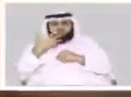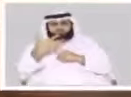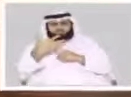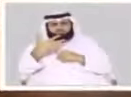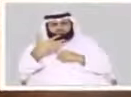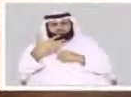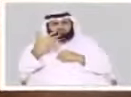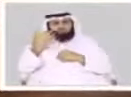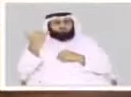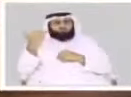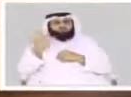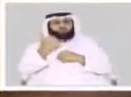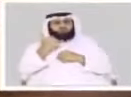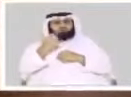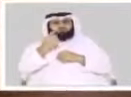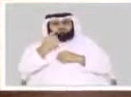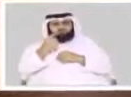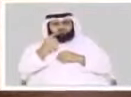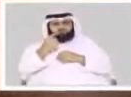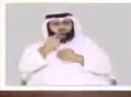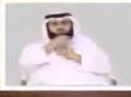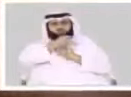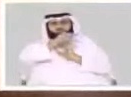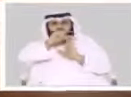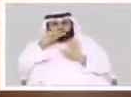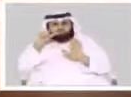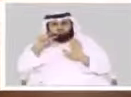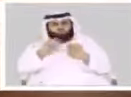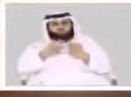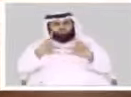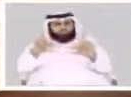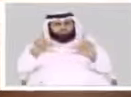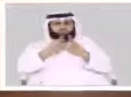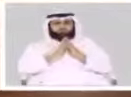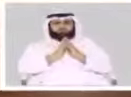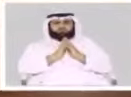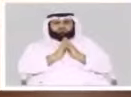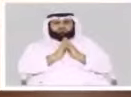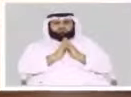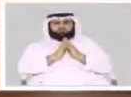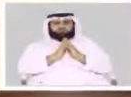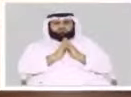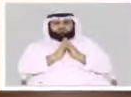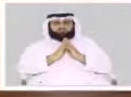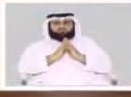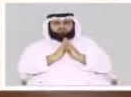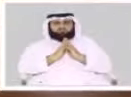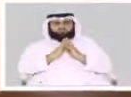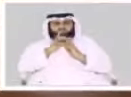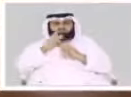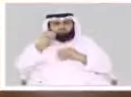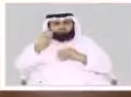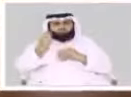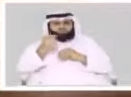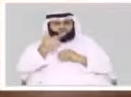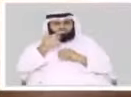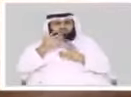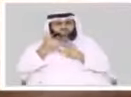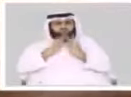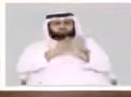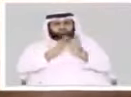من أهم المقاصد التي اعتنت هذه السورة ببيانها، ولعلكم أشرتم إشارات سريعة سواء كانت هذا من